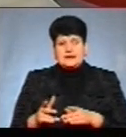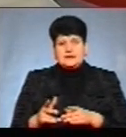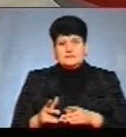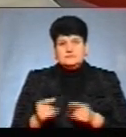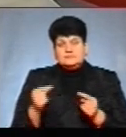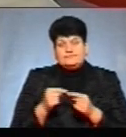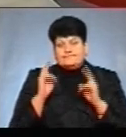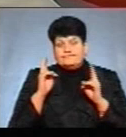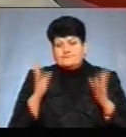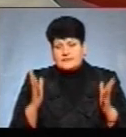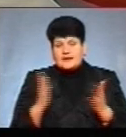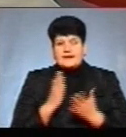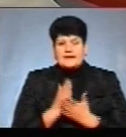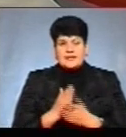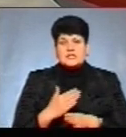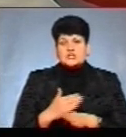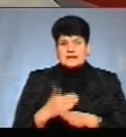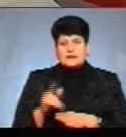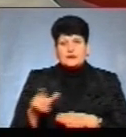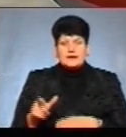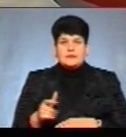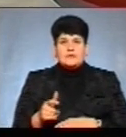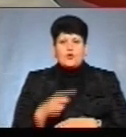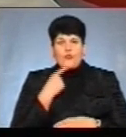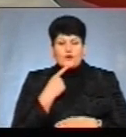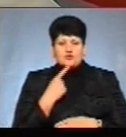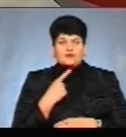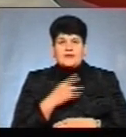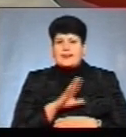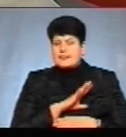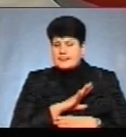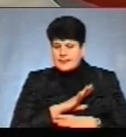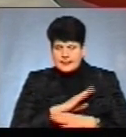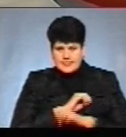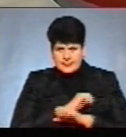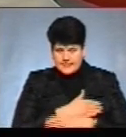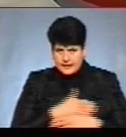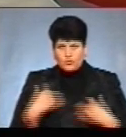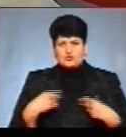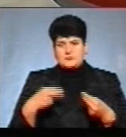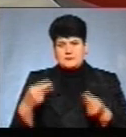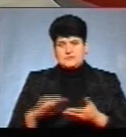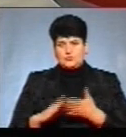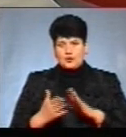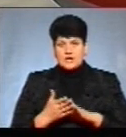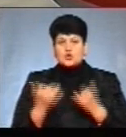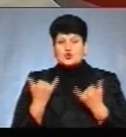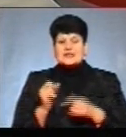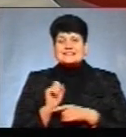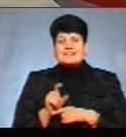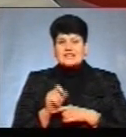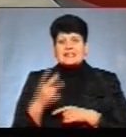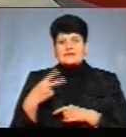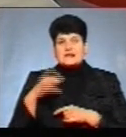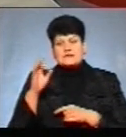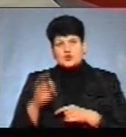сьогодні приділяються, є частина людей, які вважають, що вони не будуть підписувати декларацію. Тобто сьогодні наше завдання якраз от